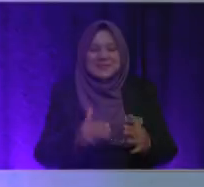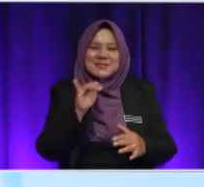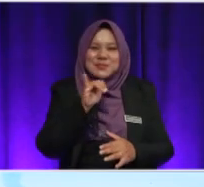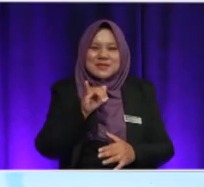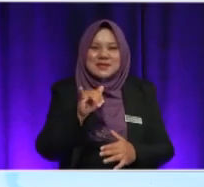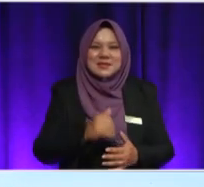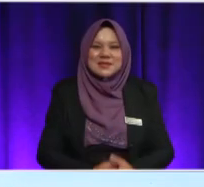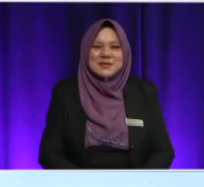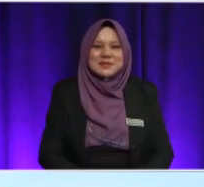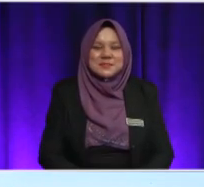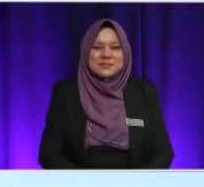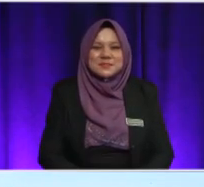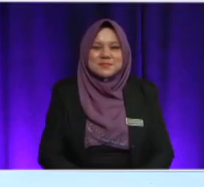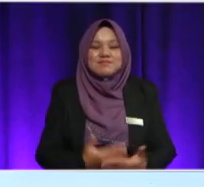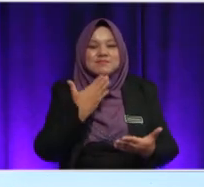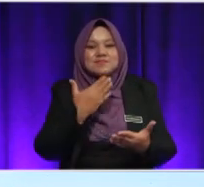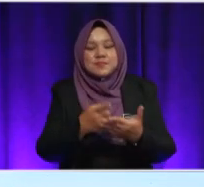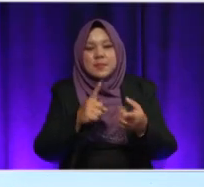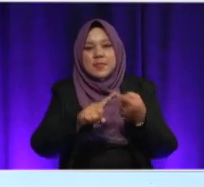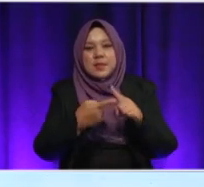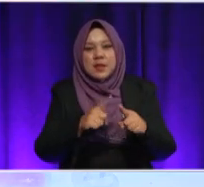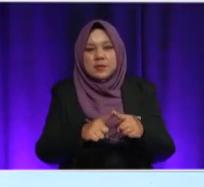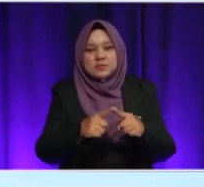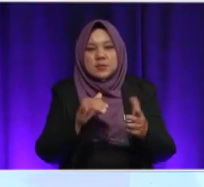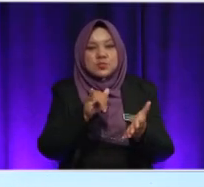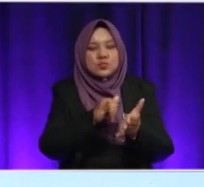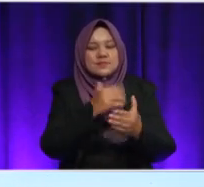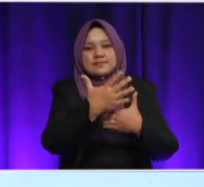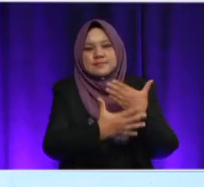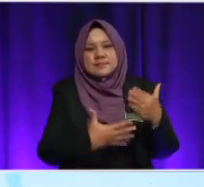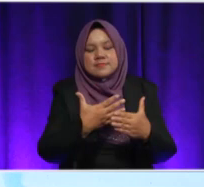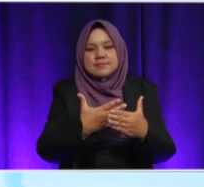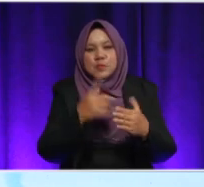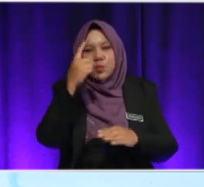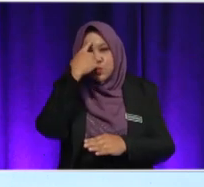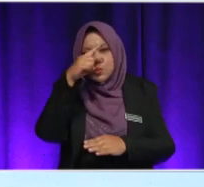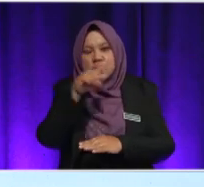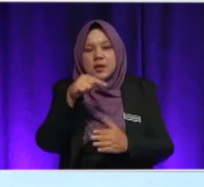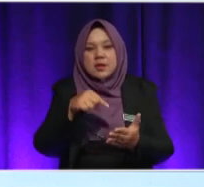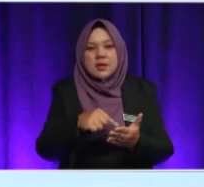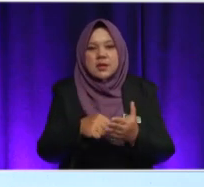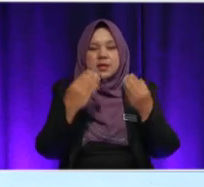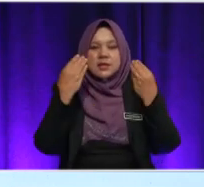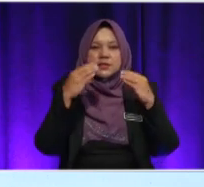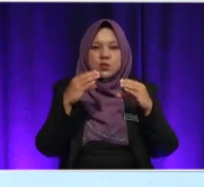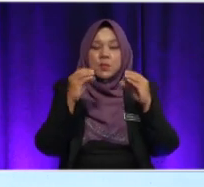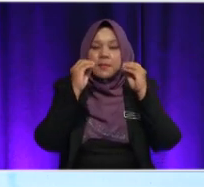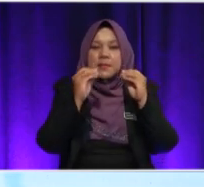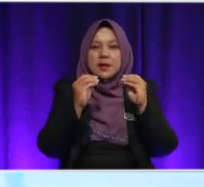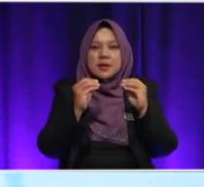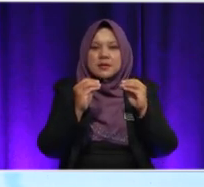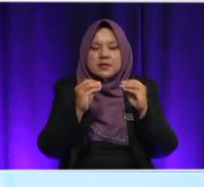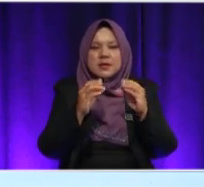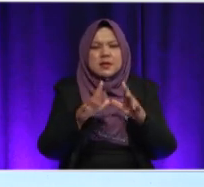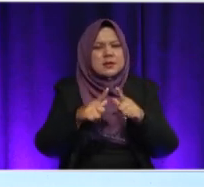hari ini Baiklah kawan-kawan itu hari ini kita ada seorang guru penyampai yang sangat